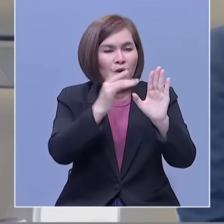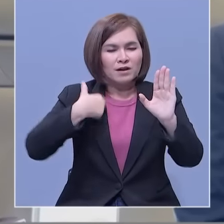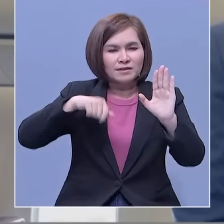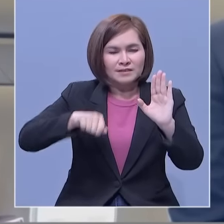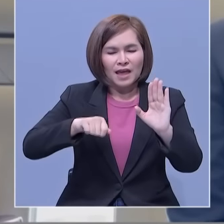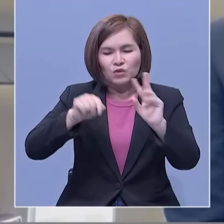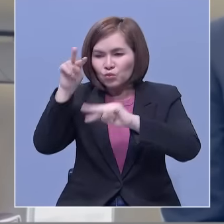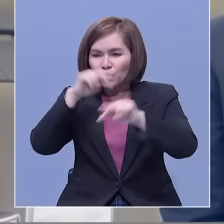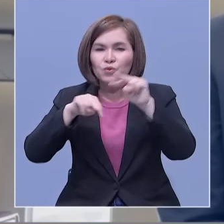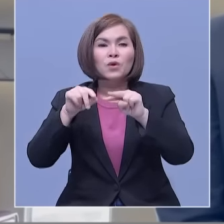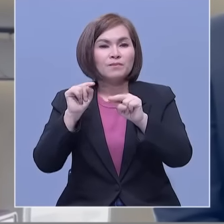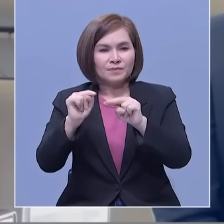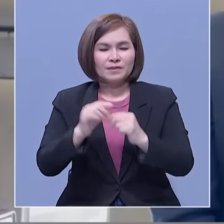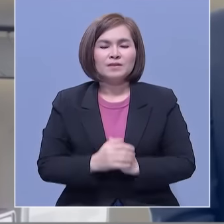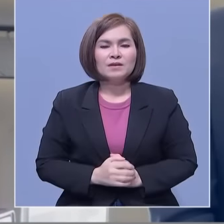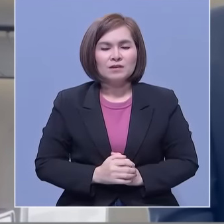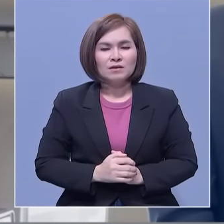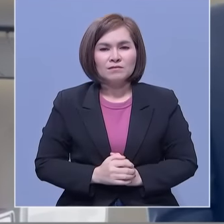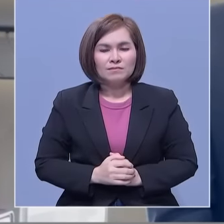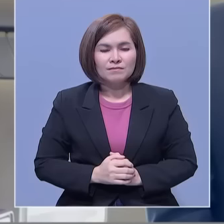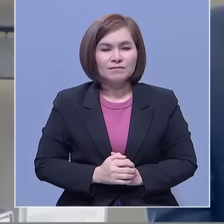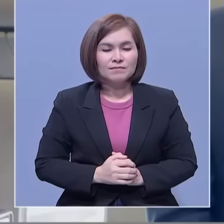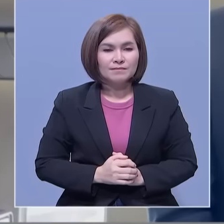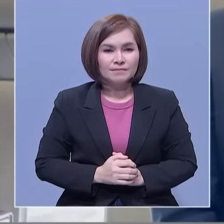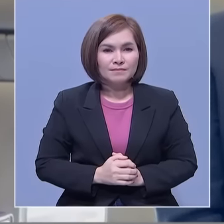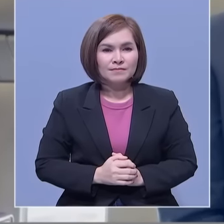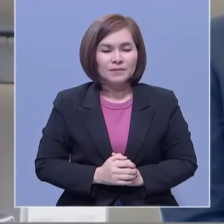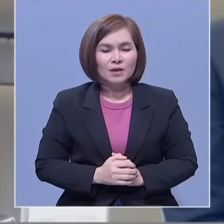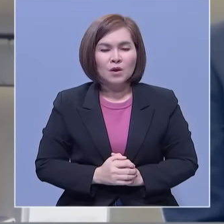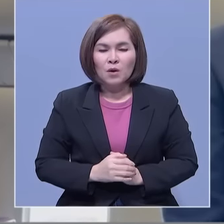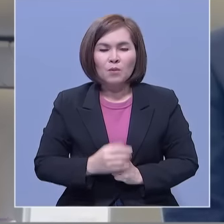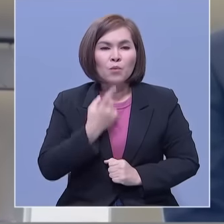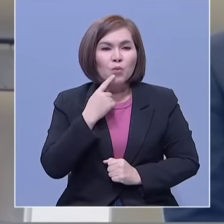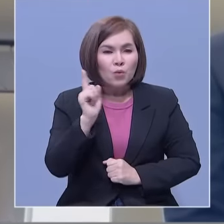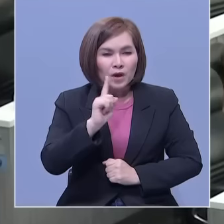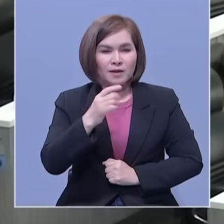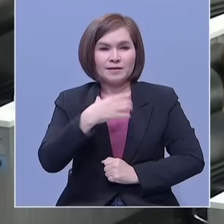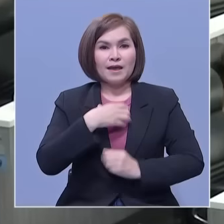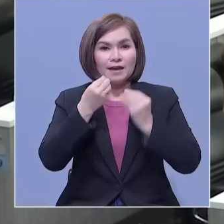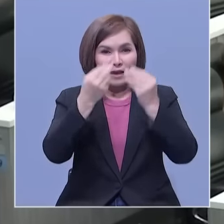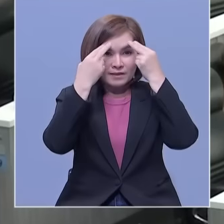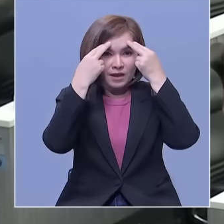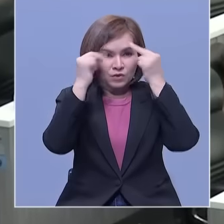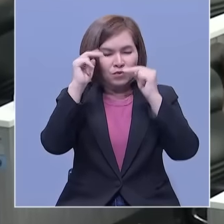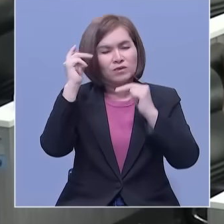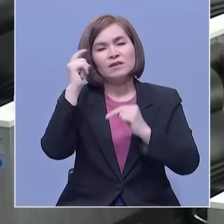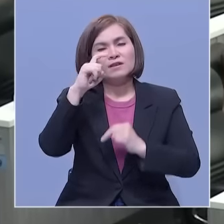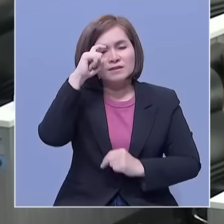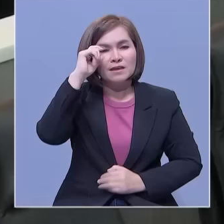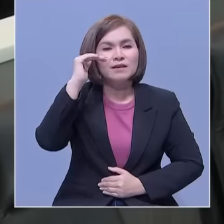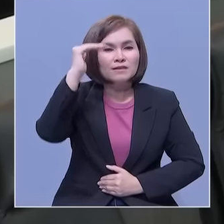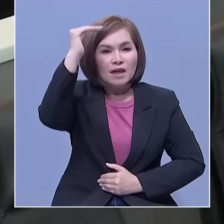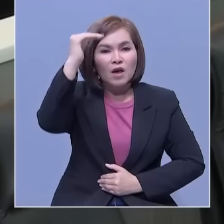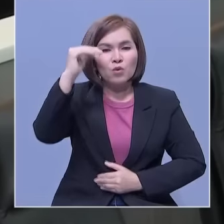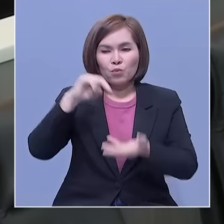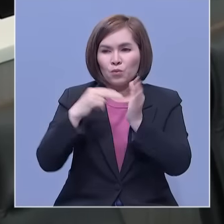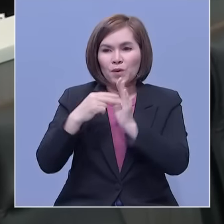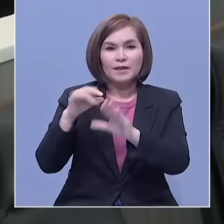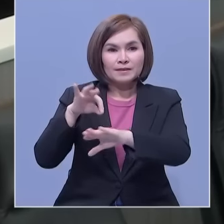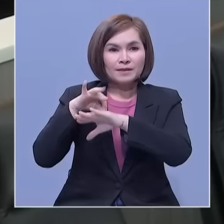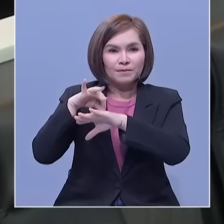ตีความในครั้งนี้เนี่ยคำร้องของ 40สวคือขอให้มีการหอดถอนนายกเศรษฐาทวีสินและคุณพิชิตชื่นบานะ